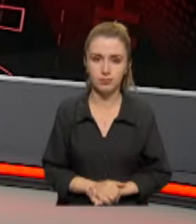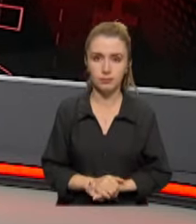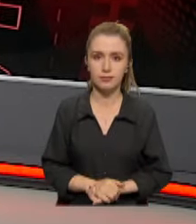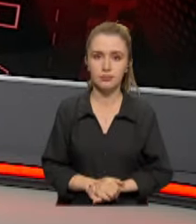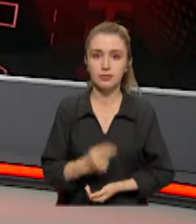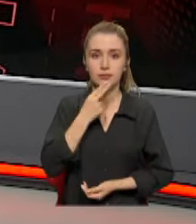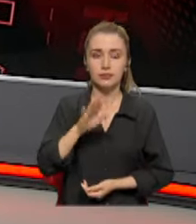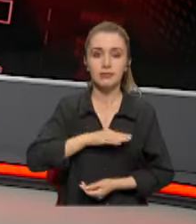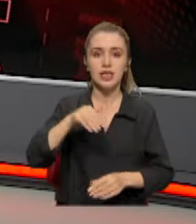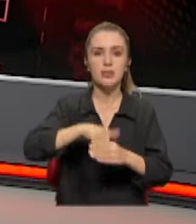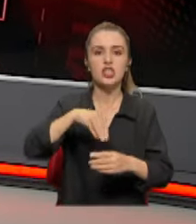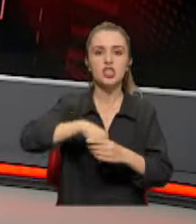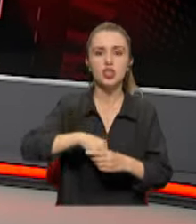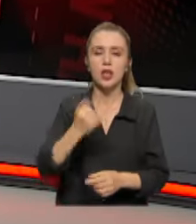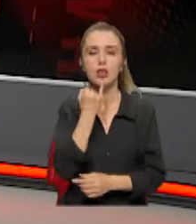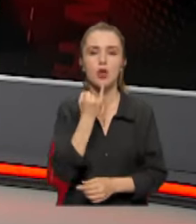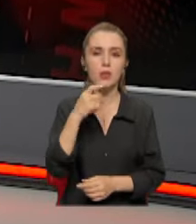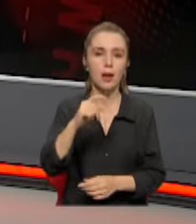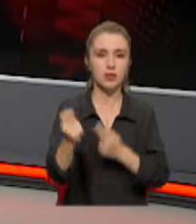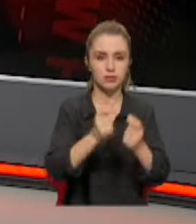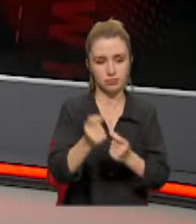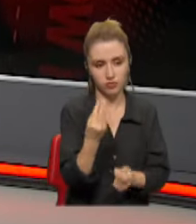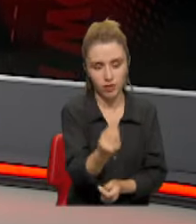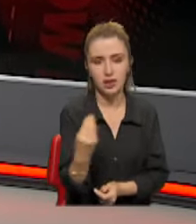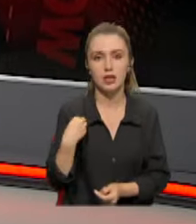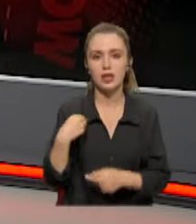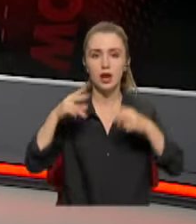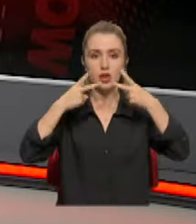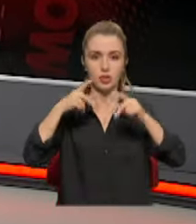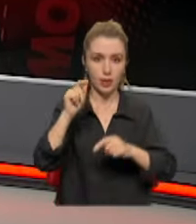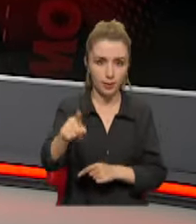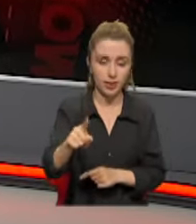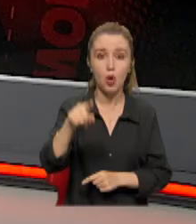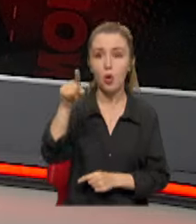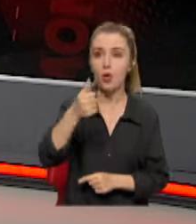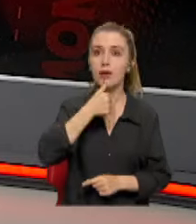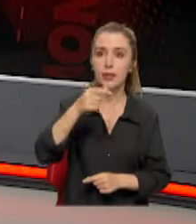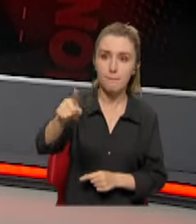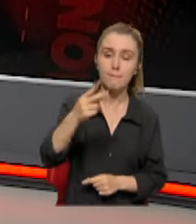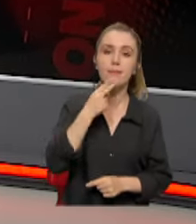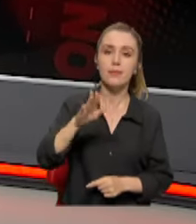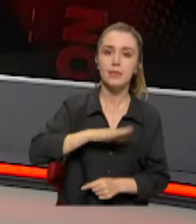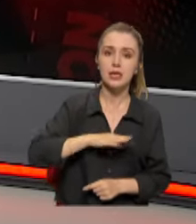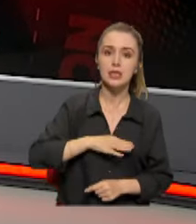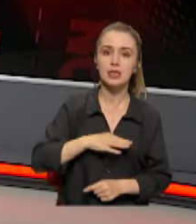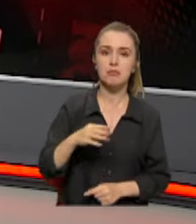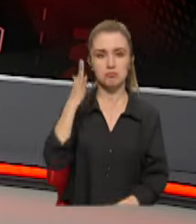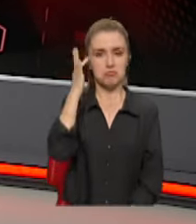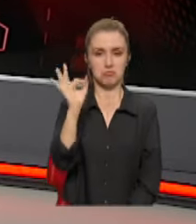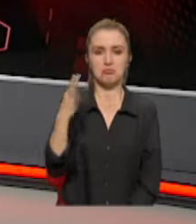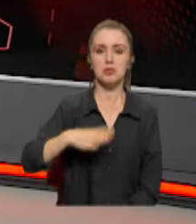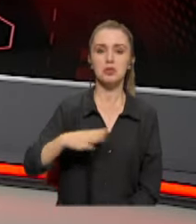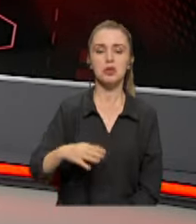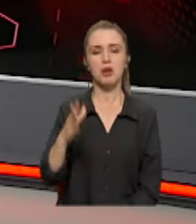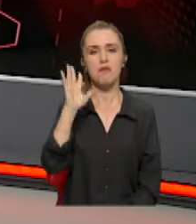Kızını mecliste torpille işe yerleştiren Mustafa Destici yeni açıklamalar yaptı. Destici, kızım nitelikli, istesem